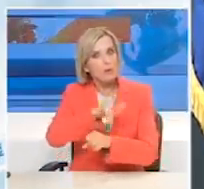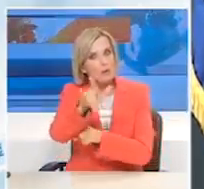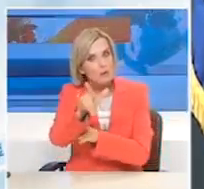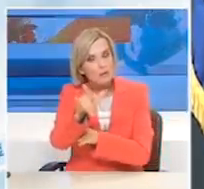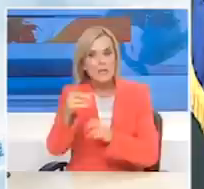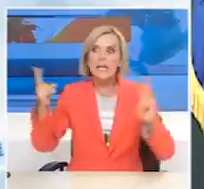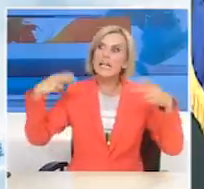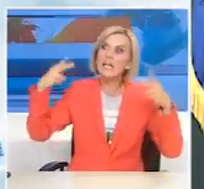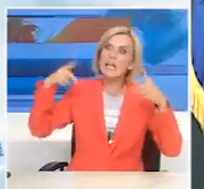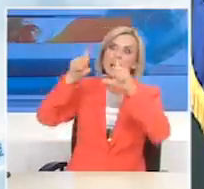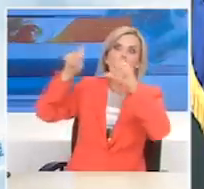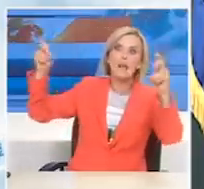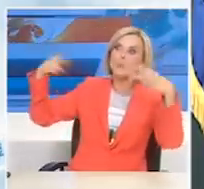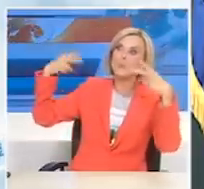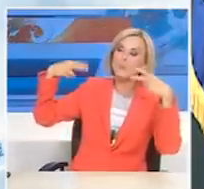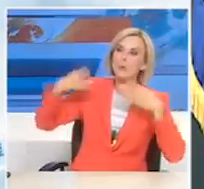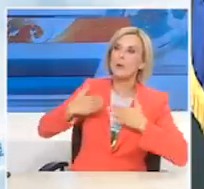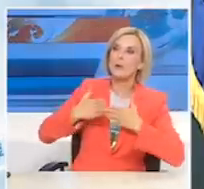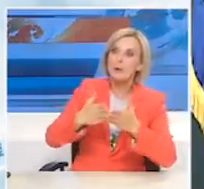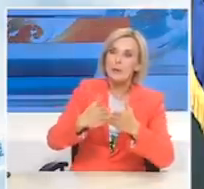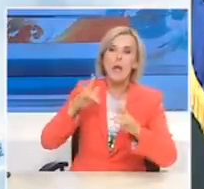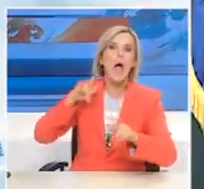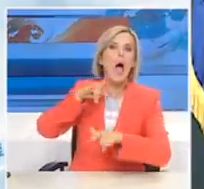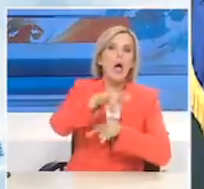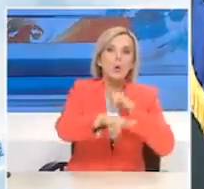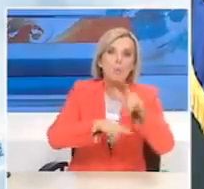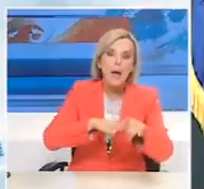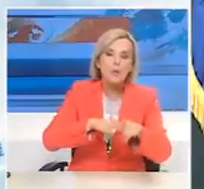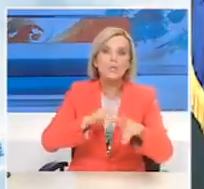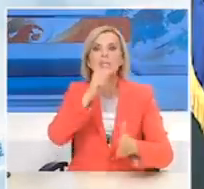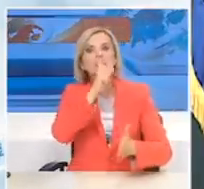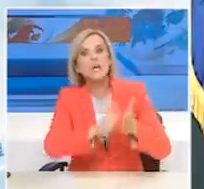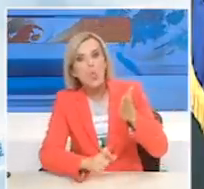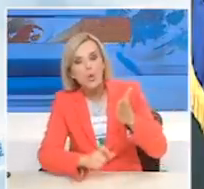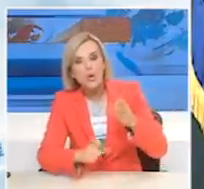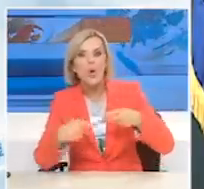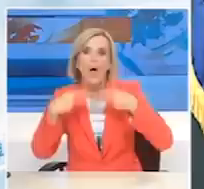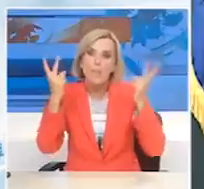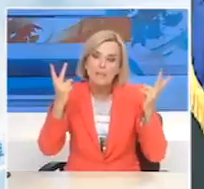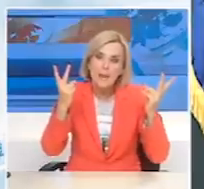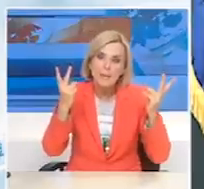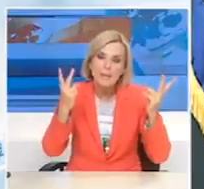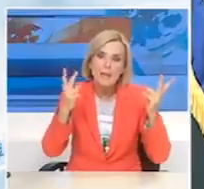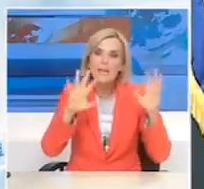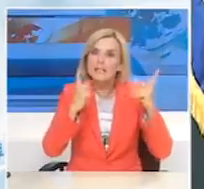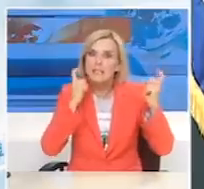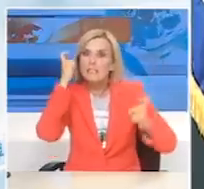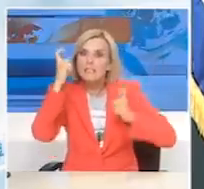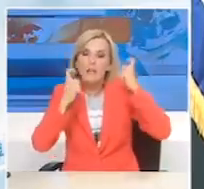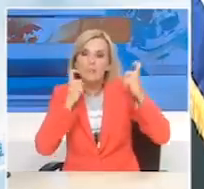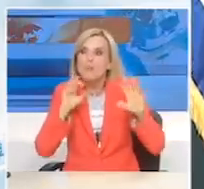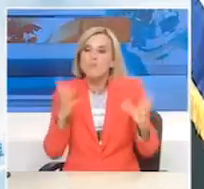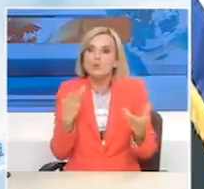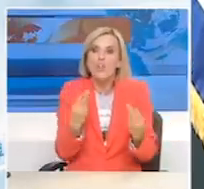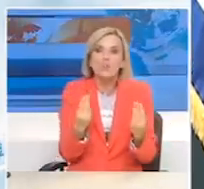με κλιματισμό σε πλοίο κλειστού τύπου ή αεροπλάνο? Σε τι είδους κατάλημα θα επιλέγατε να μείνετε, ιδίως αν ανήκατε σε ευπαθείς ομάδες